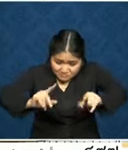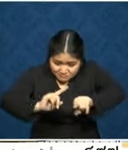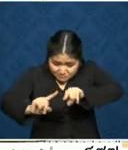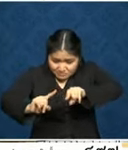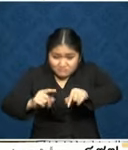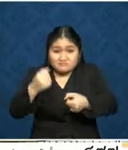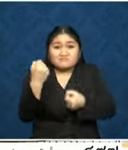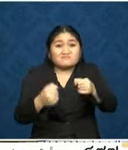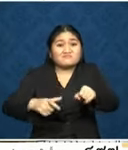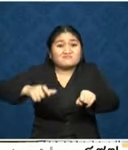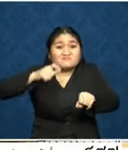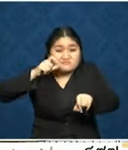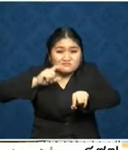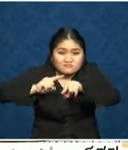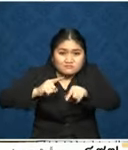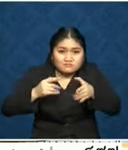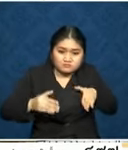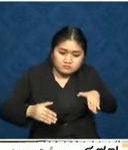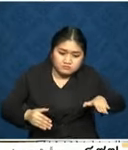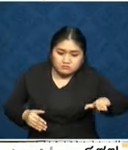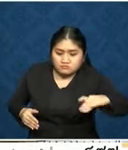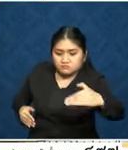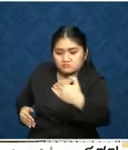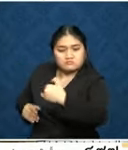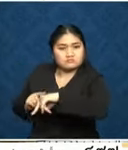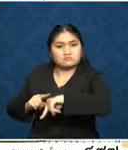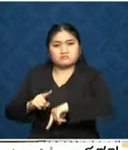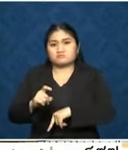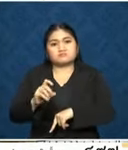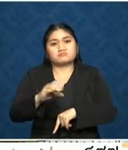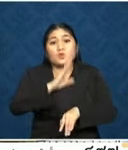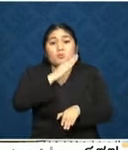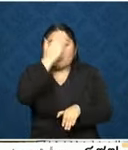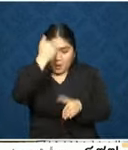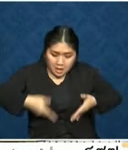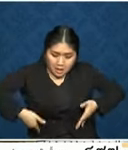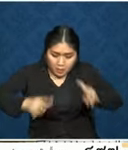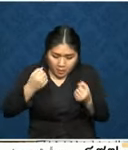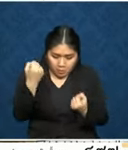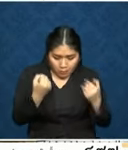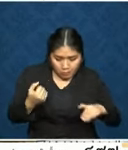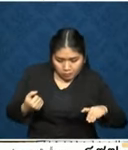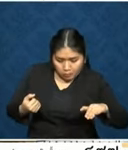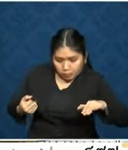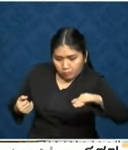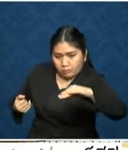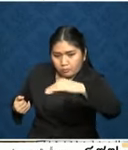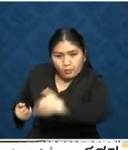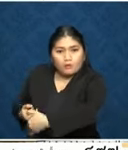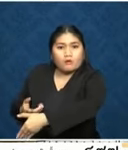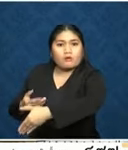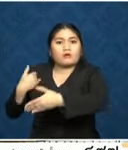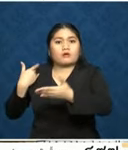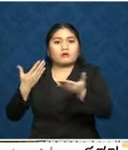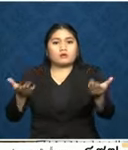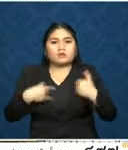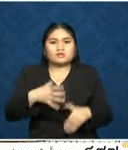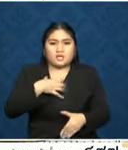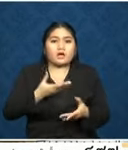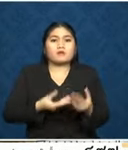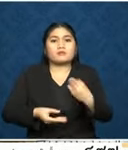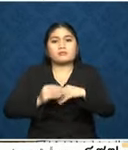ใหญ่นะครับสำหรับตีโค้งเลยครับเพราะพอเลี้ยวไปแล้วตกถนนเลยนะครับดังนั้นอยากจะให้เสริมไหล่ทางนะครับให้